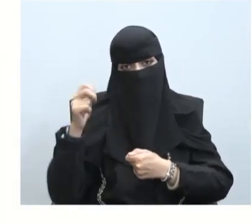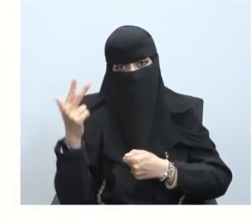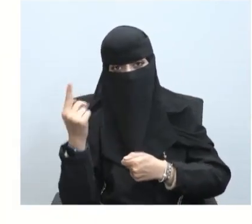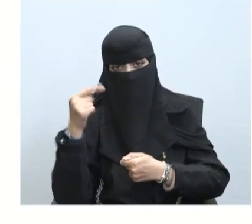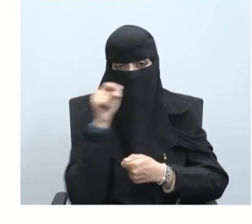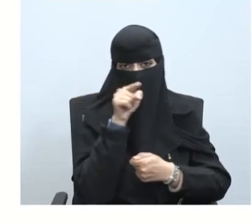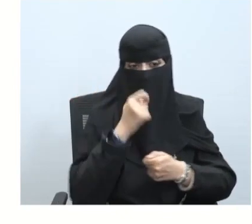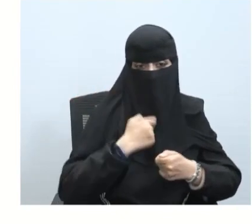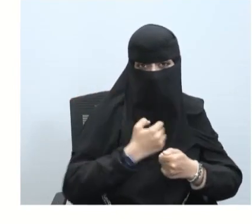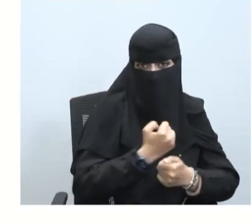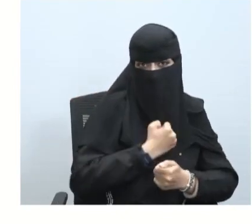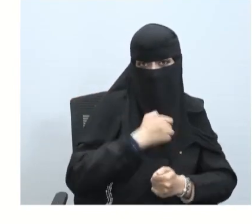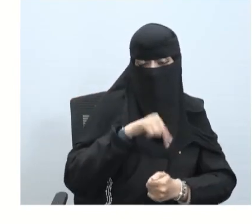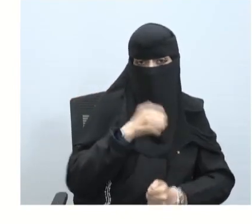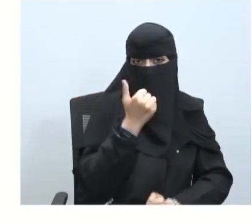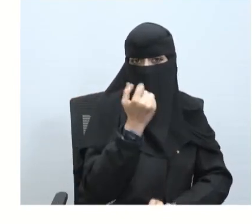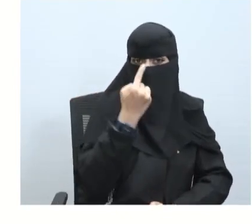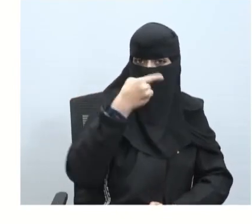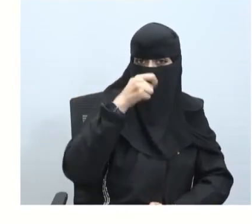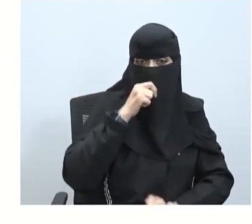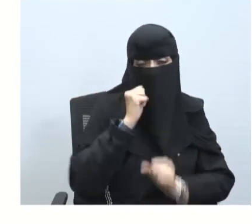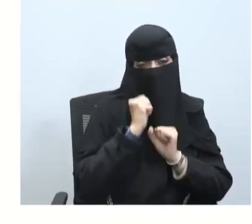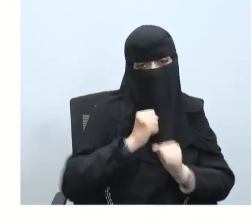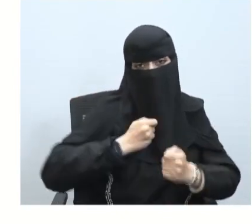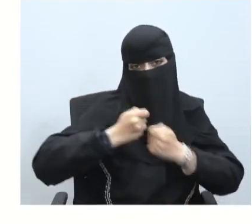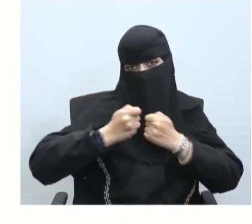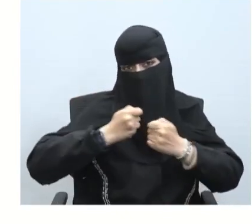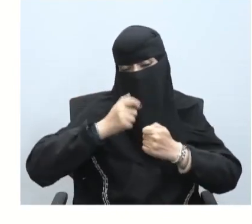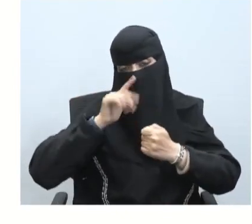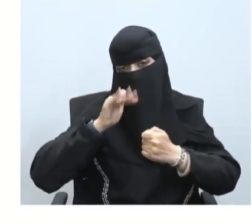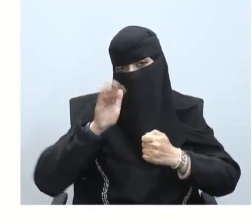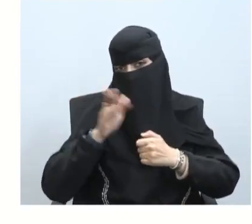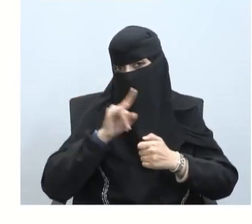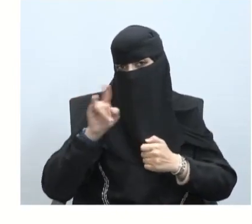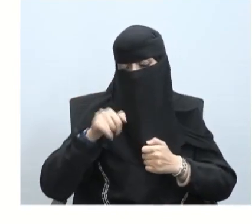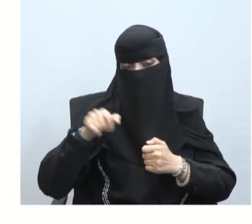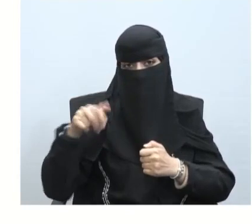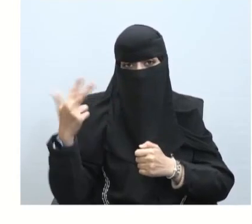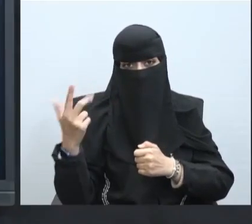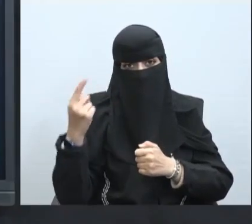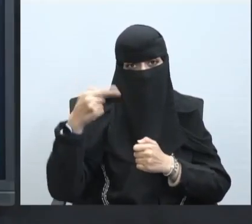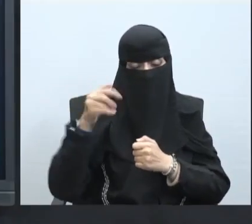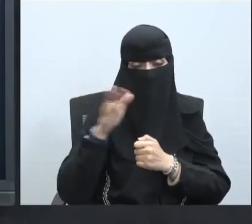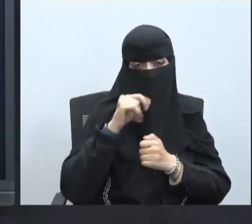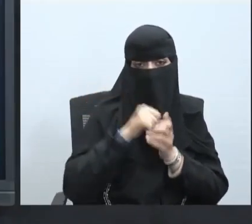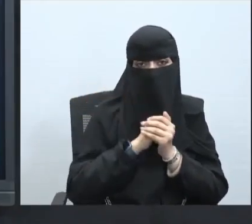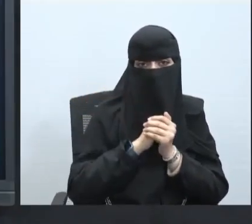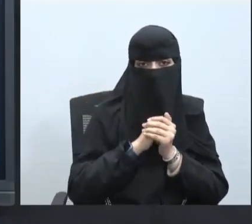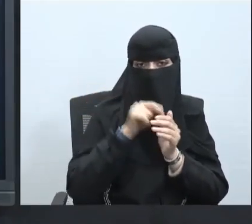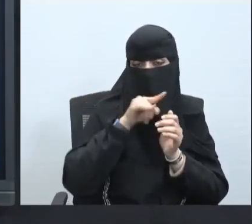ريالا هل يكفي لشراء هذه اللعبه ابنائي بناتي اللعبه ثمنها ثمانيه عشر